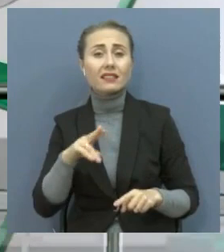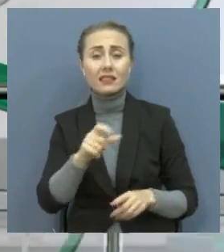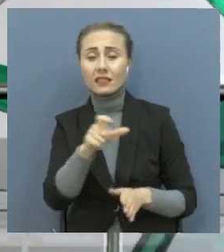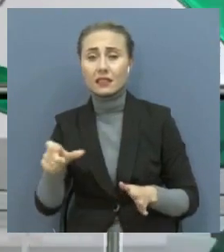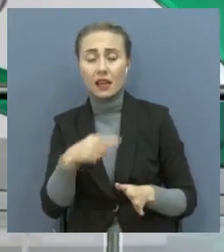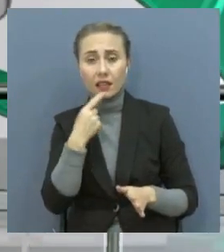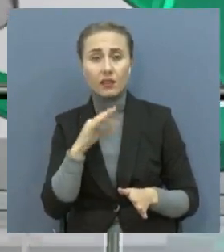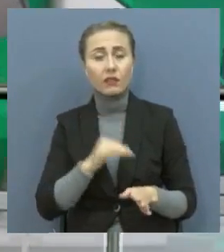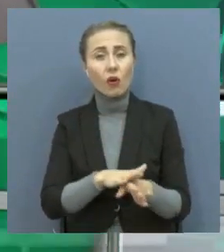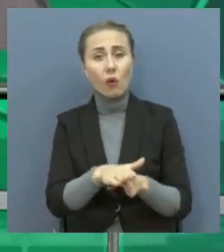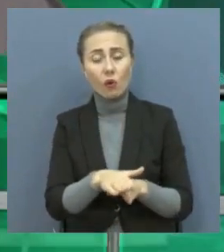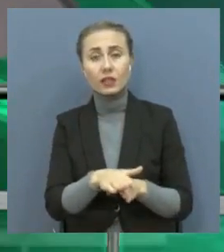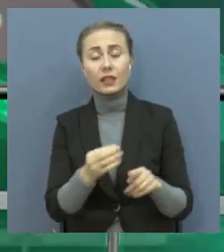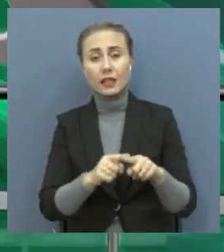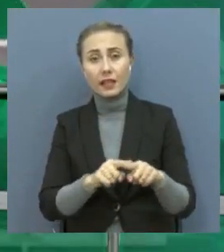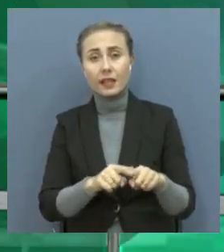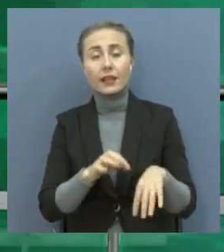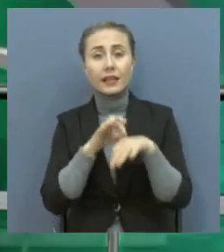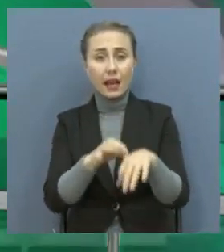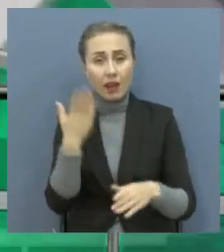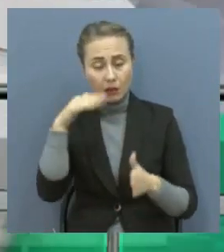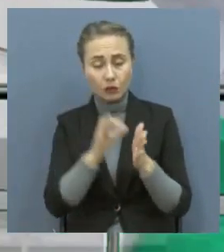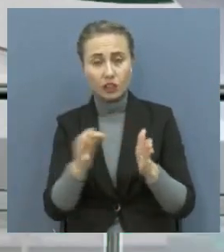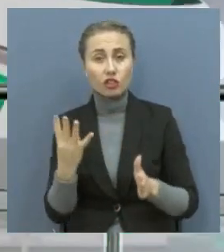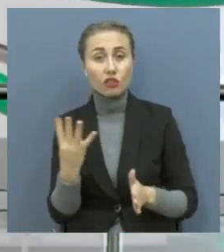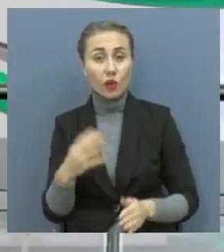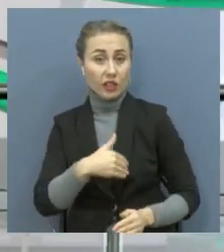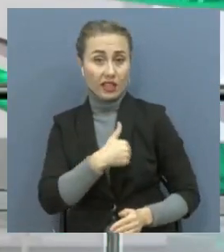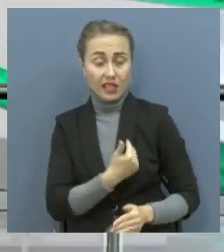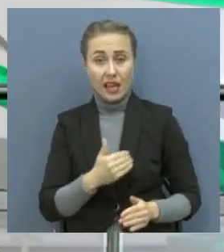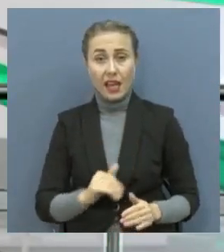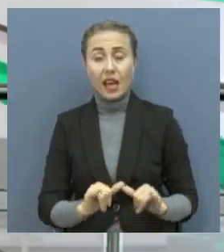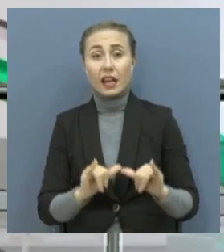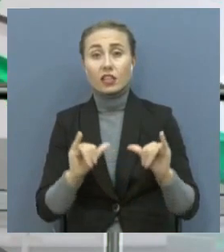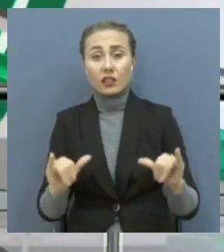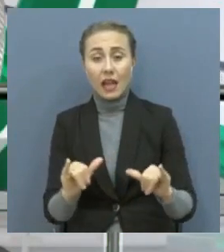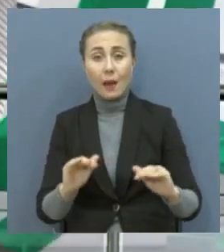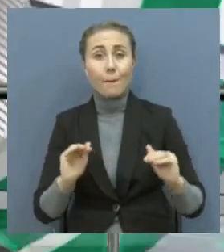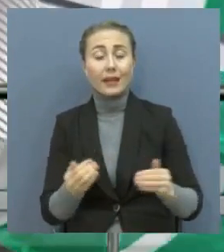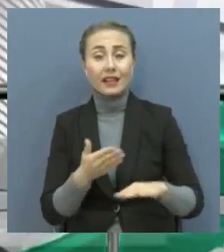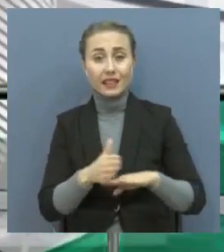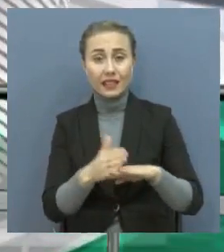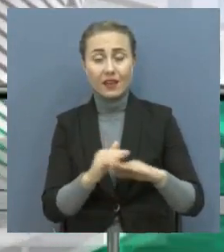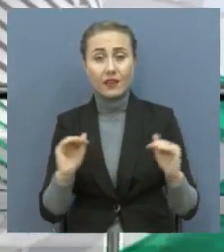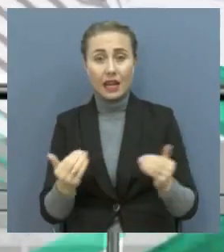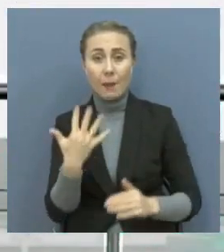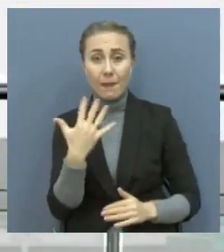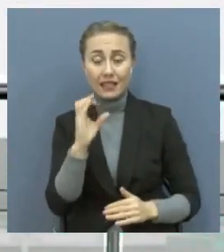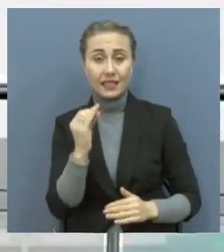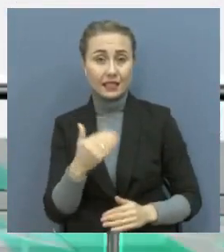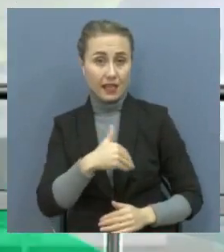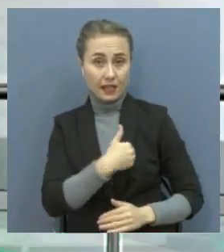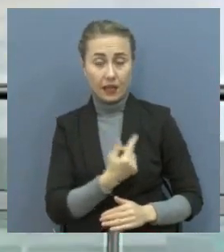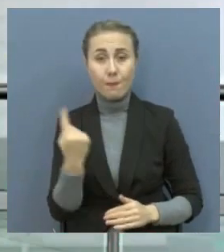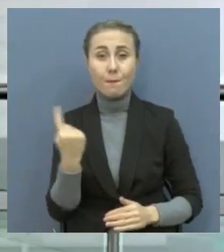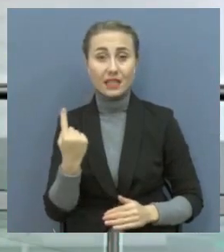ходе реализации в Акмолинской области четвертой инициативы «Расширение микрокредитования» в рамках 5 социальных